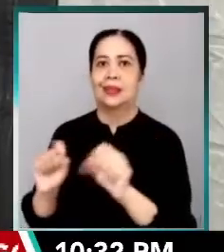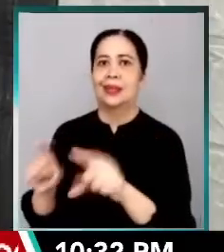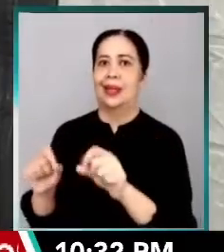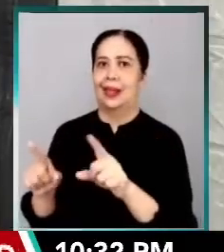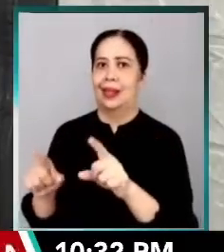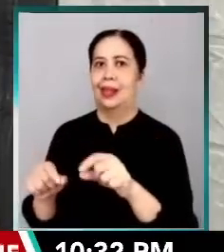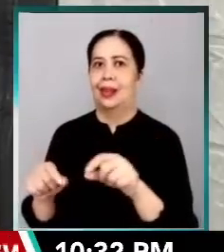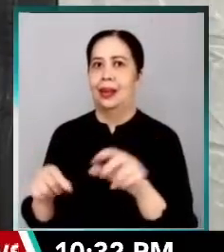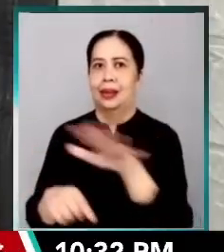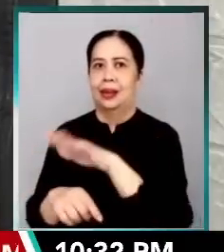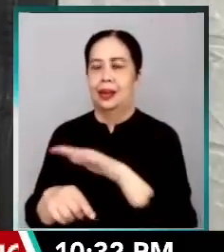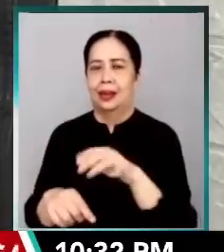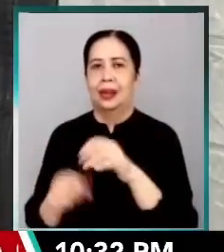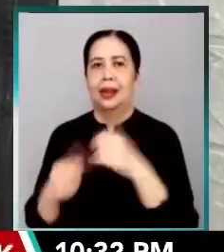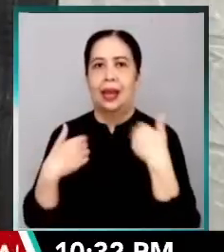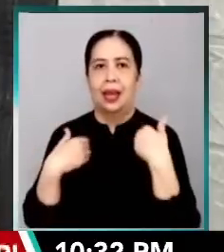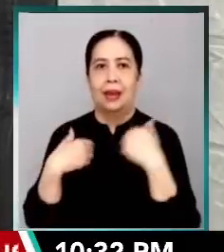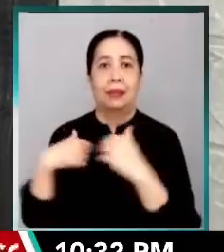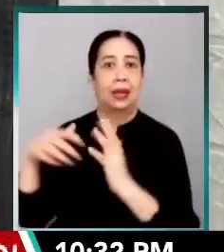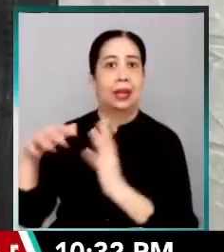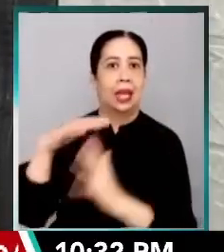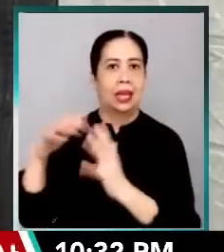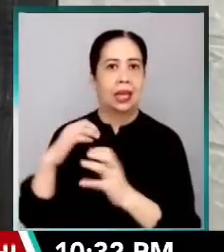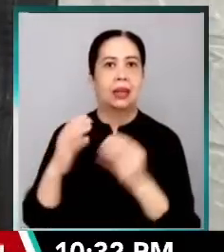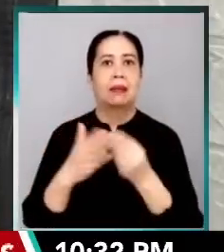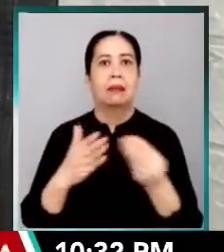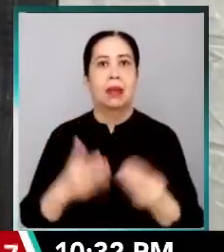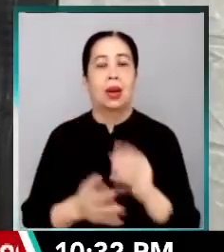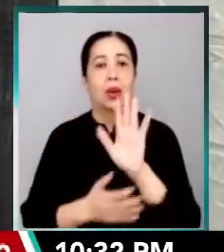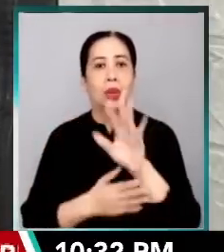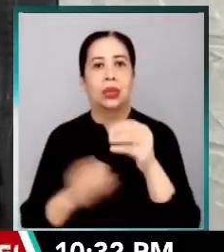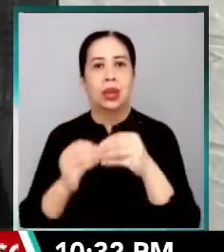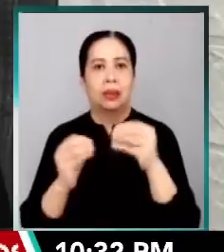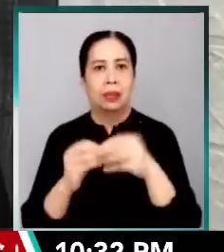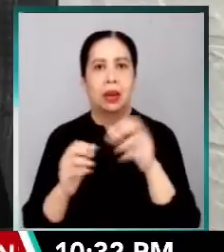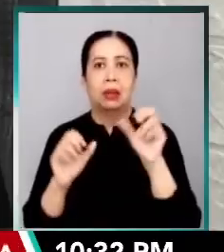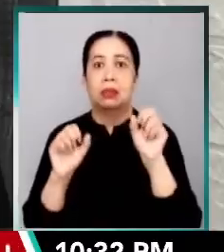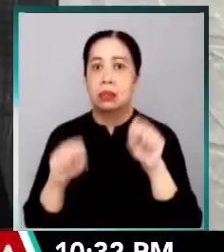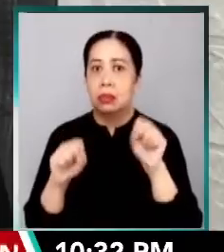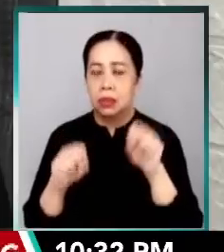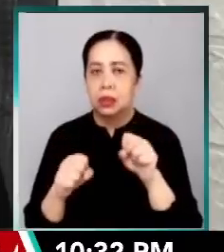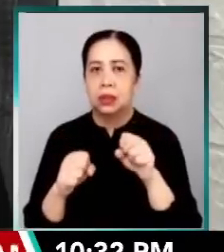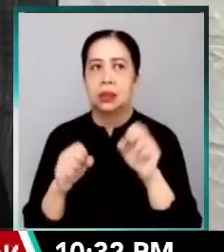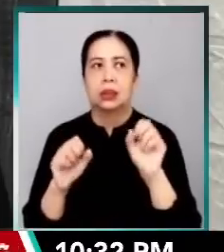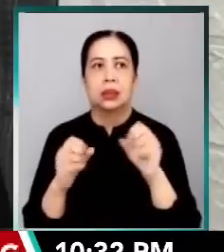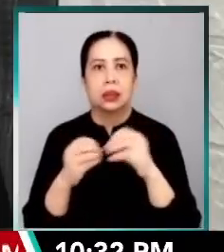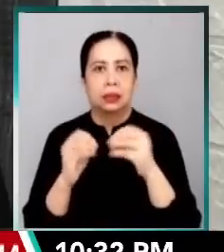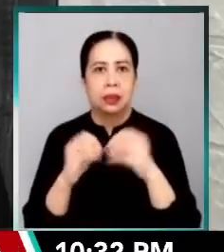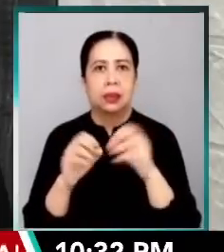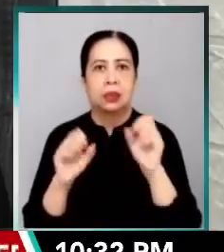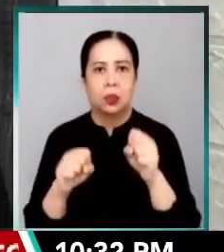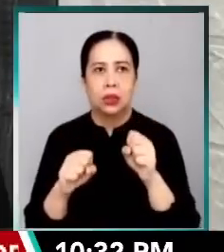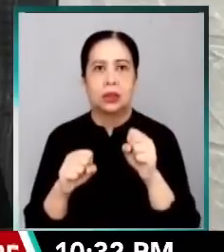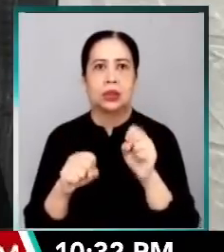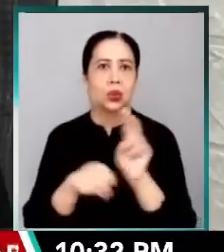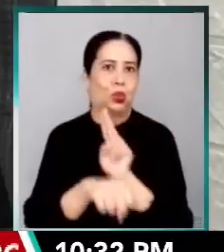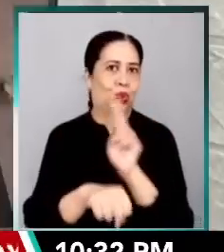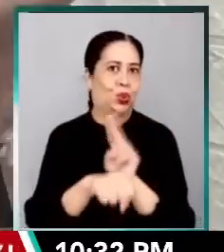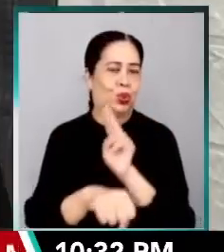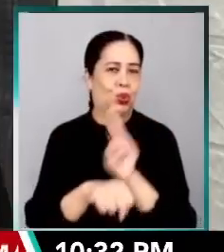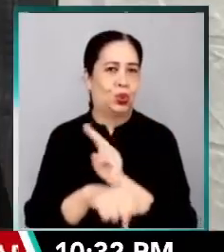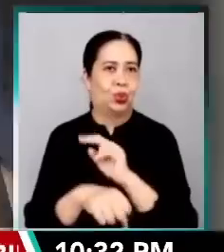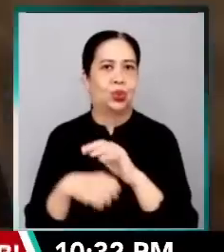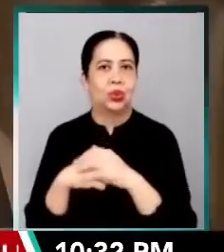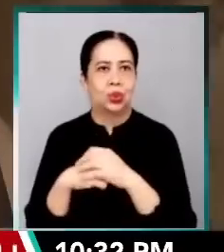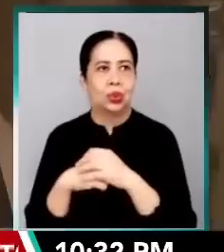saan merong mga clients na bibili naman yan kasi potential numbers na pwede mong gamitin na